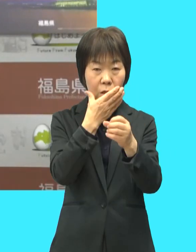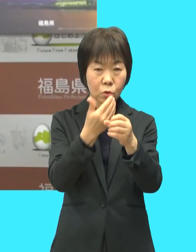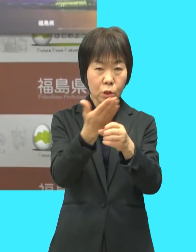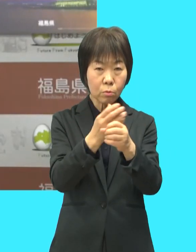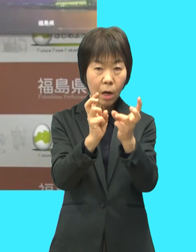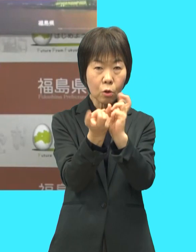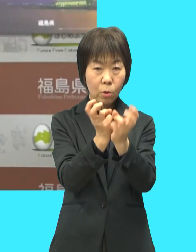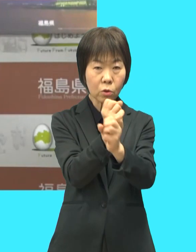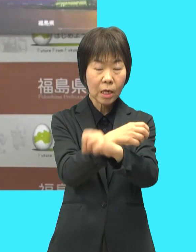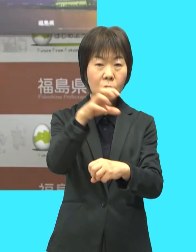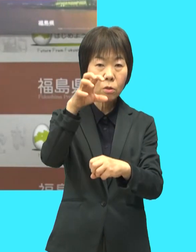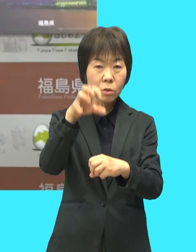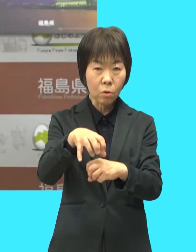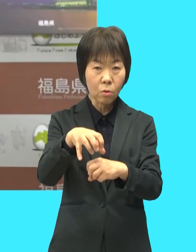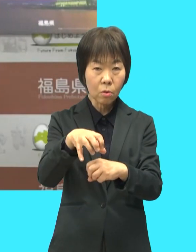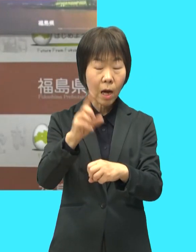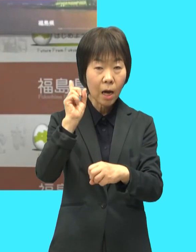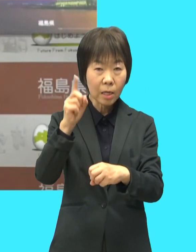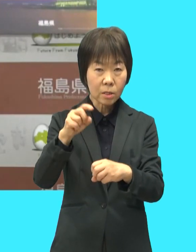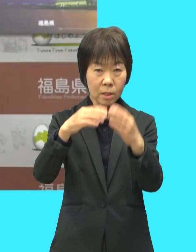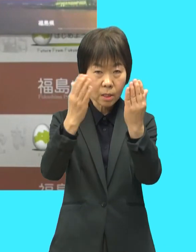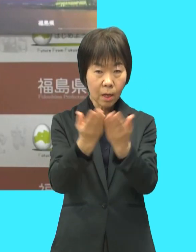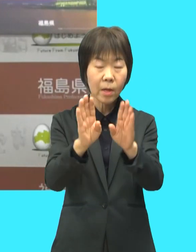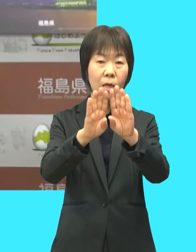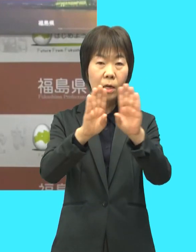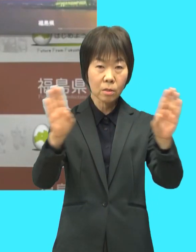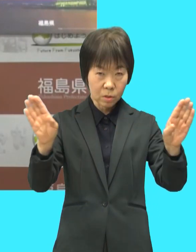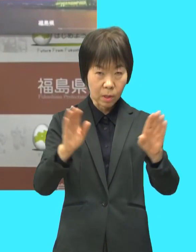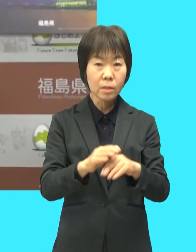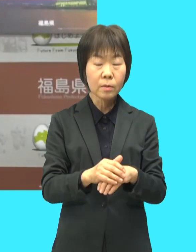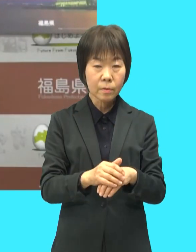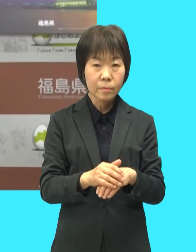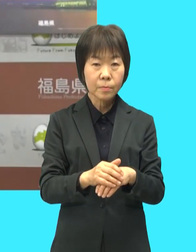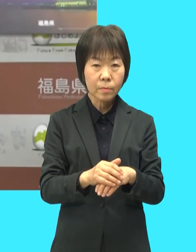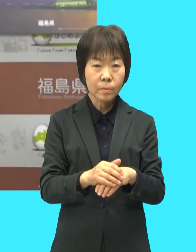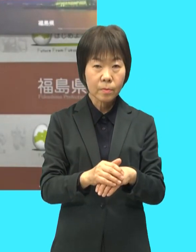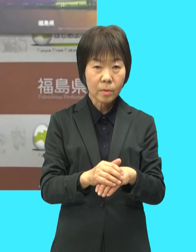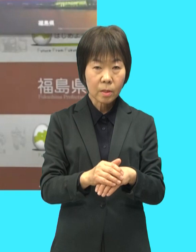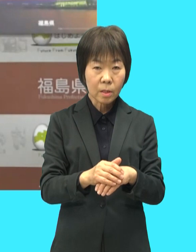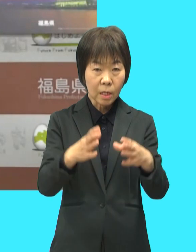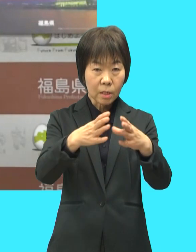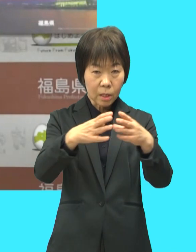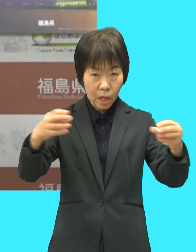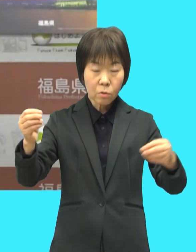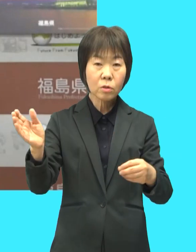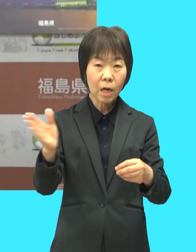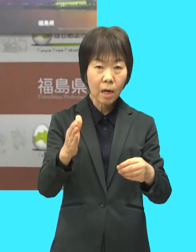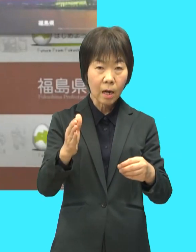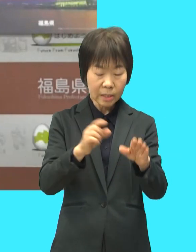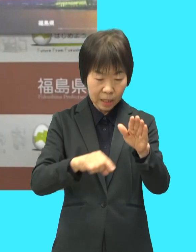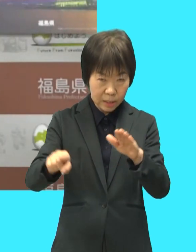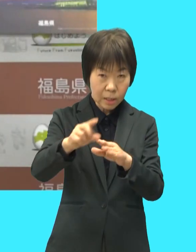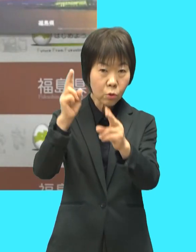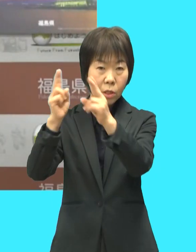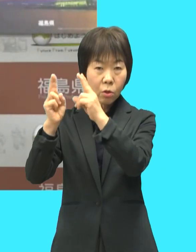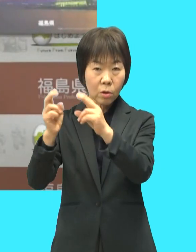ボットテストフィールドが明日全面開所を迎えます。 すでに全国から最先端の企業